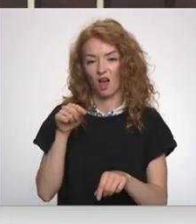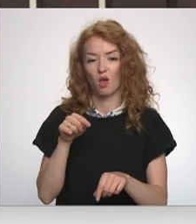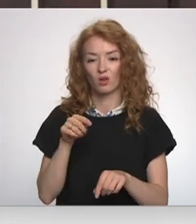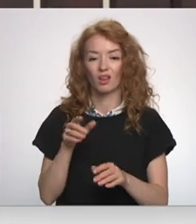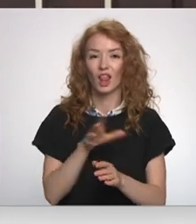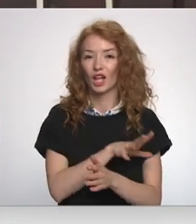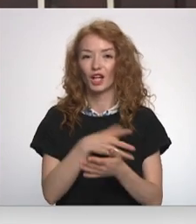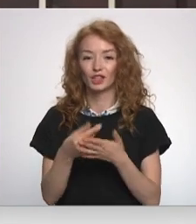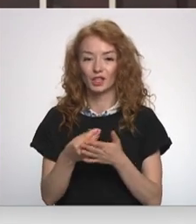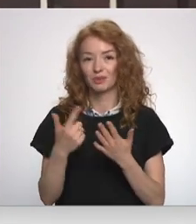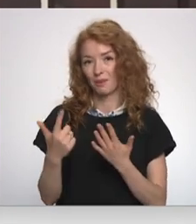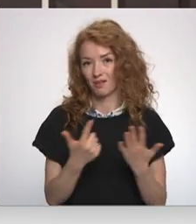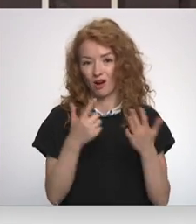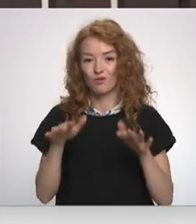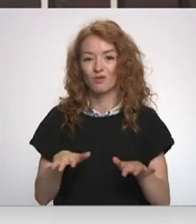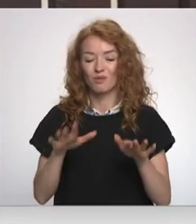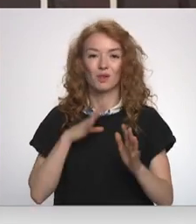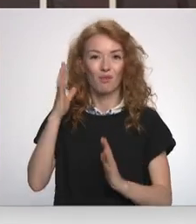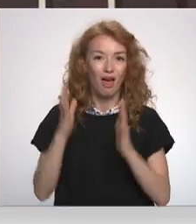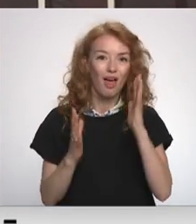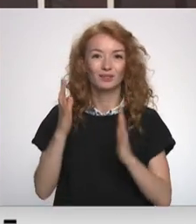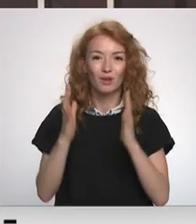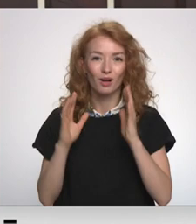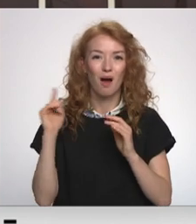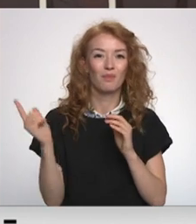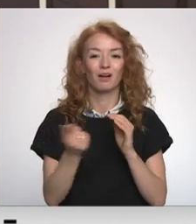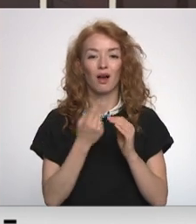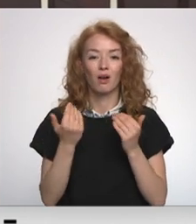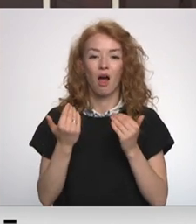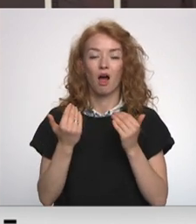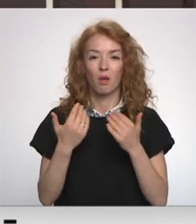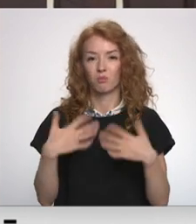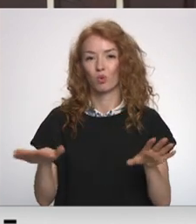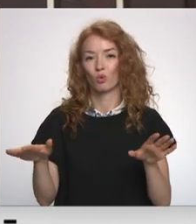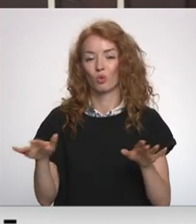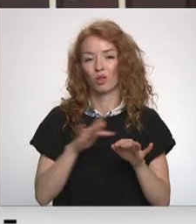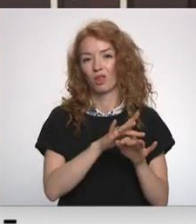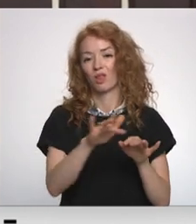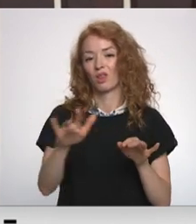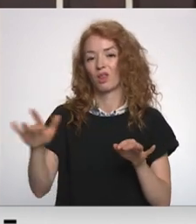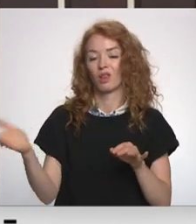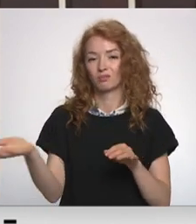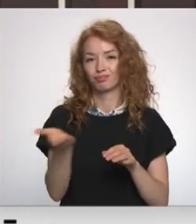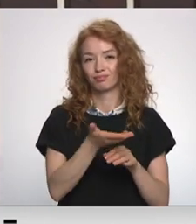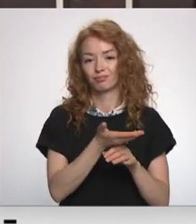gadus, cik jau 7 dzīvojot, bija mežs apgārt, tagad tāds plašs izcirtums. Jā.